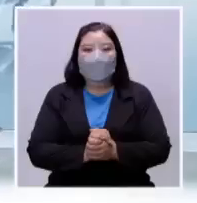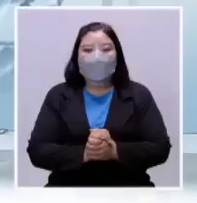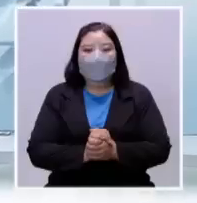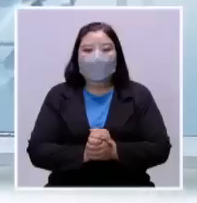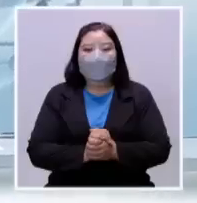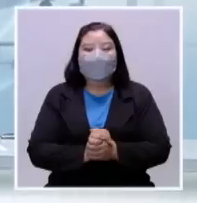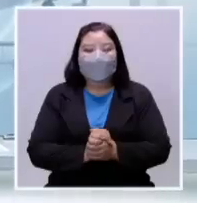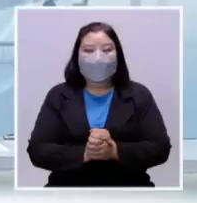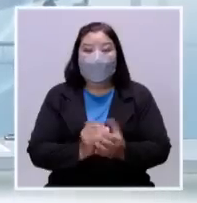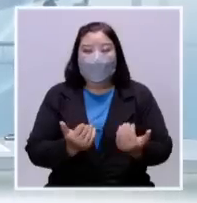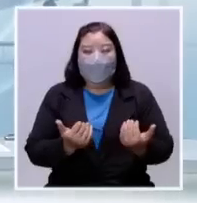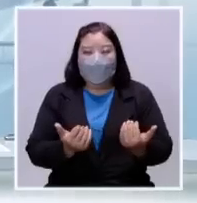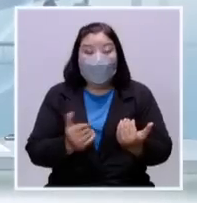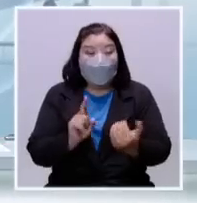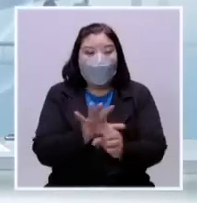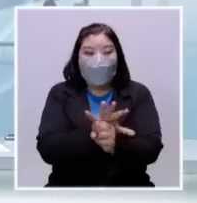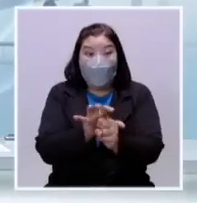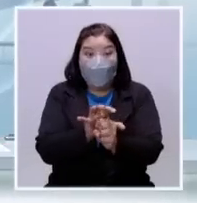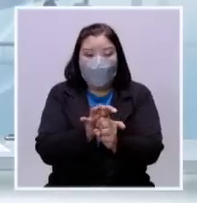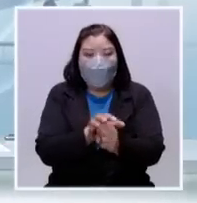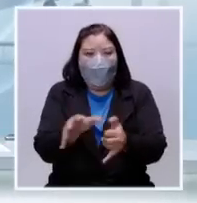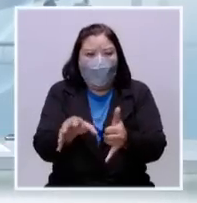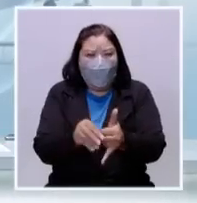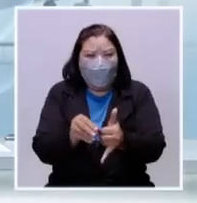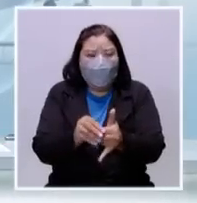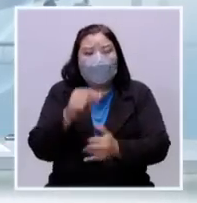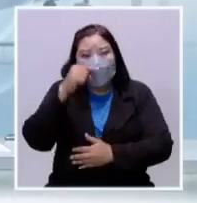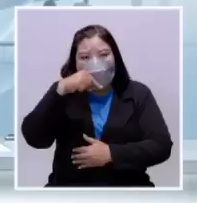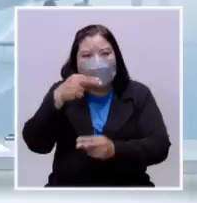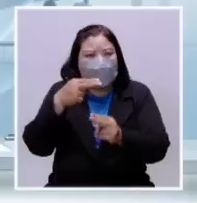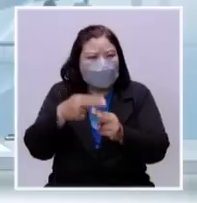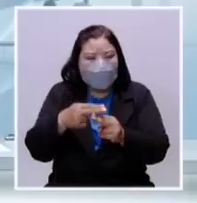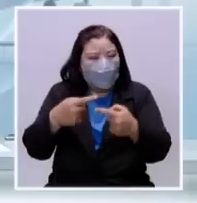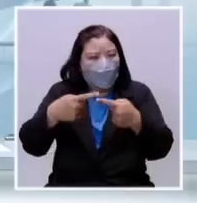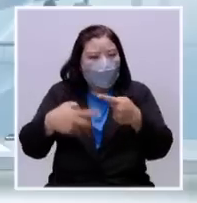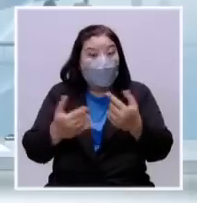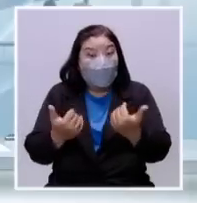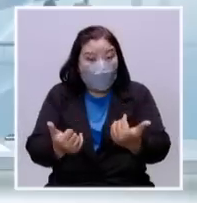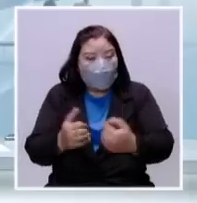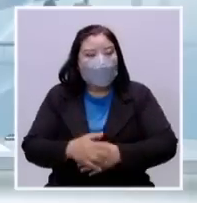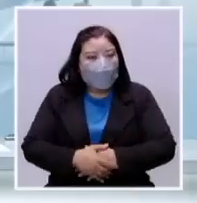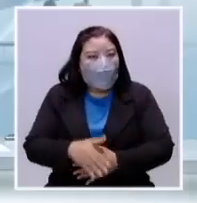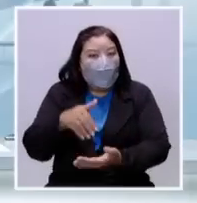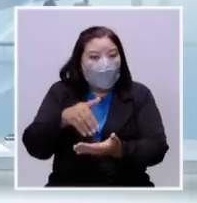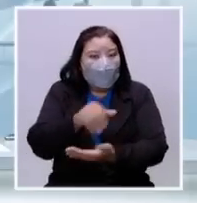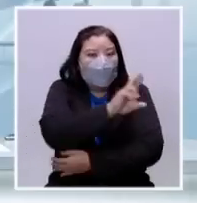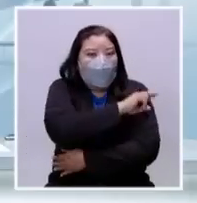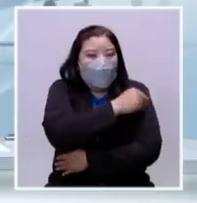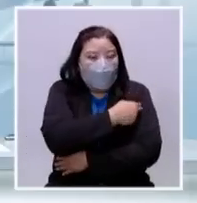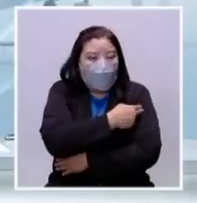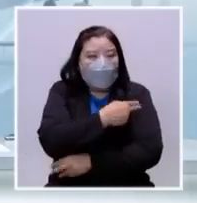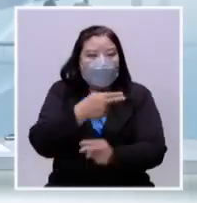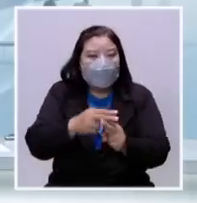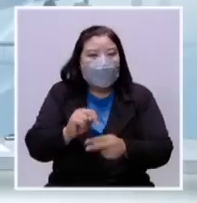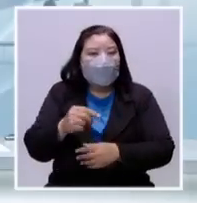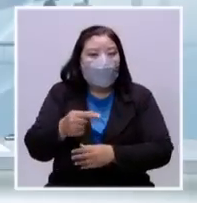ยังคงติดตามการระบาดโควิด-19 สายพันธุ์ต่างๆในประเทศไทยนะครับวันนี้หัวหน้าศูนย์จีโนมทางการแพทย์ยืนยันนะครับว่าไทยยังไม่